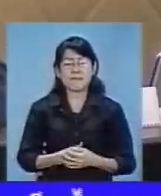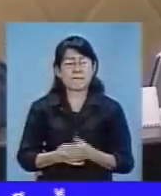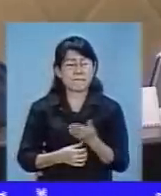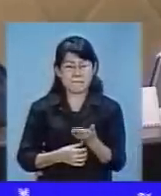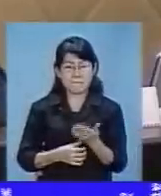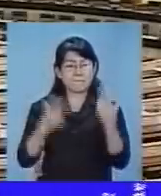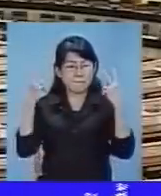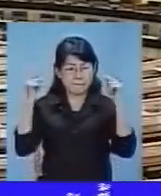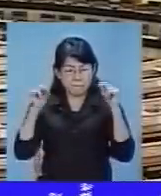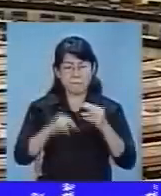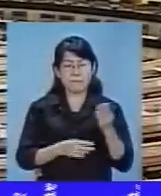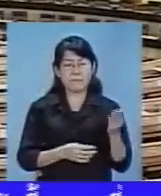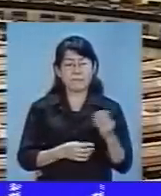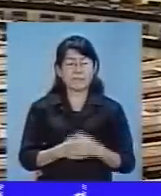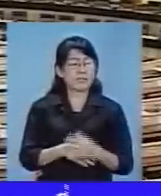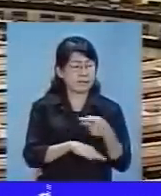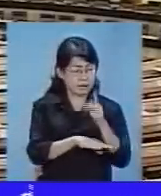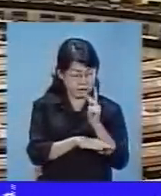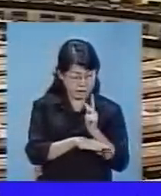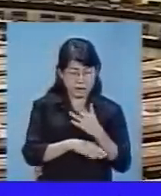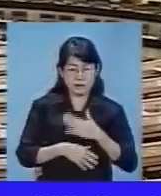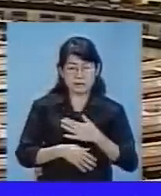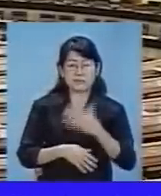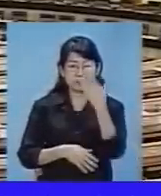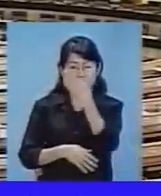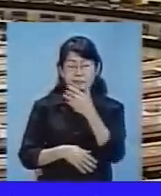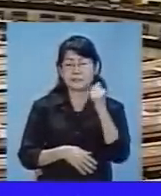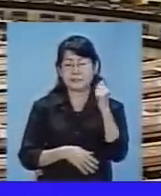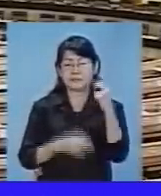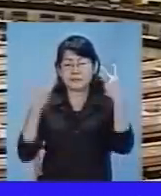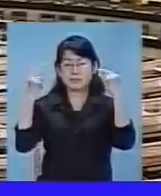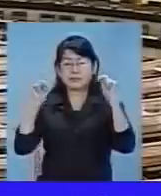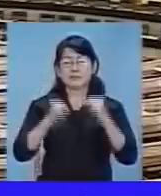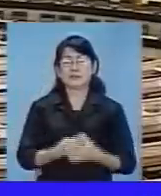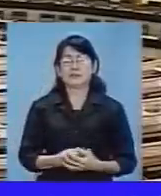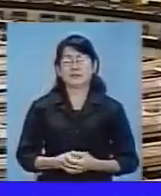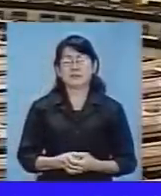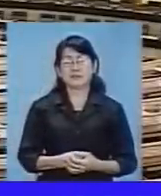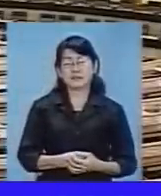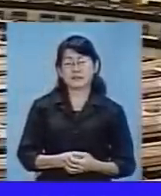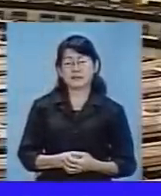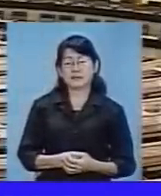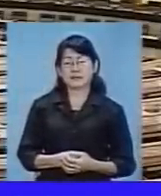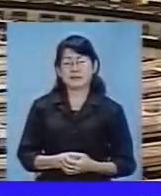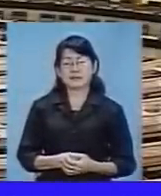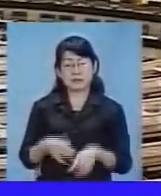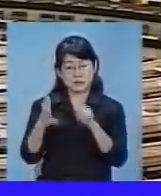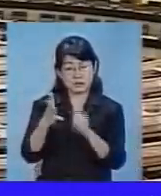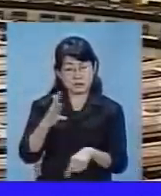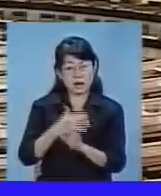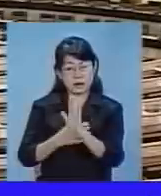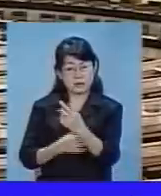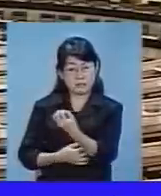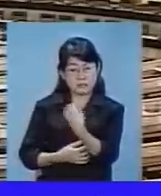เชิญท่านนายกครับ ครับท่านประธานที่เคารพครับกับผมนายพิสิทธิ์เวชชาชีวะนายกรัฐมนตรีเอาประเด็นสุดท้ายก่อนนะ